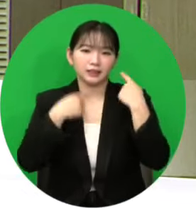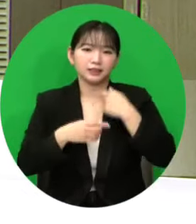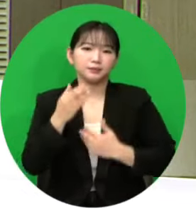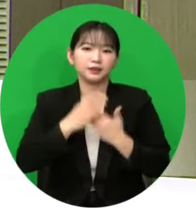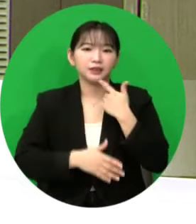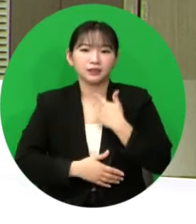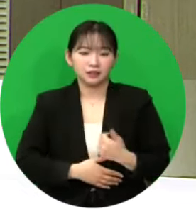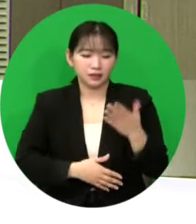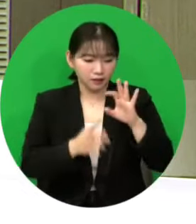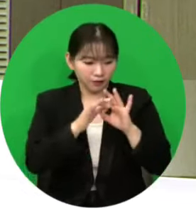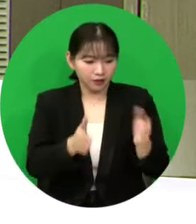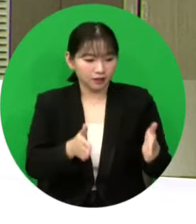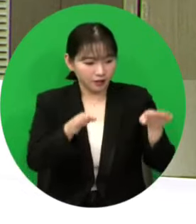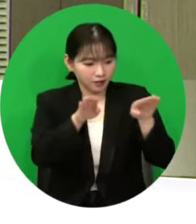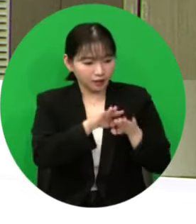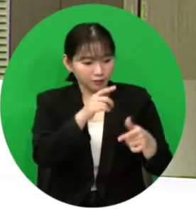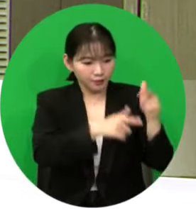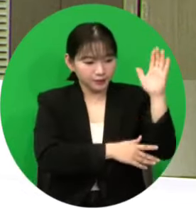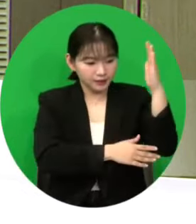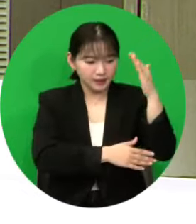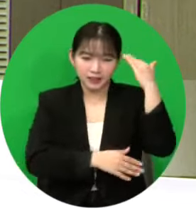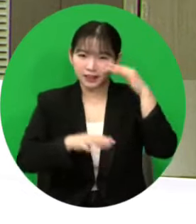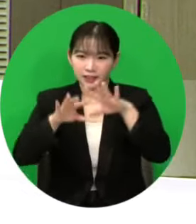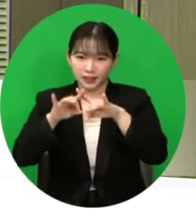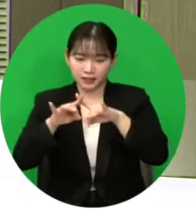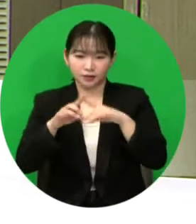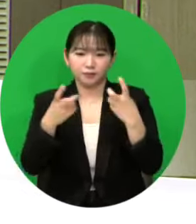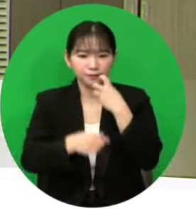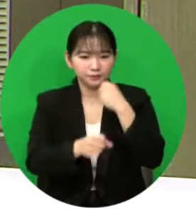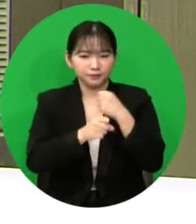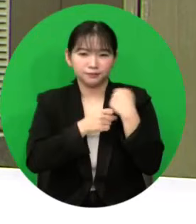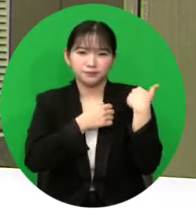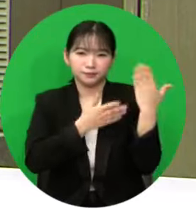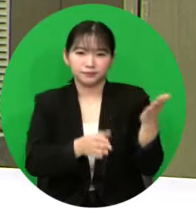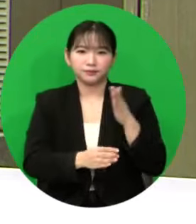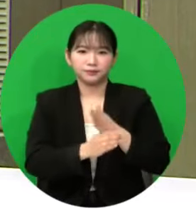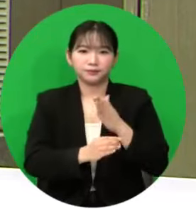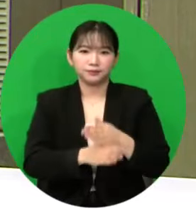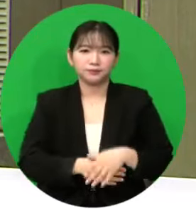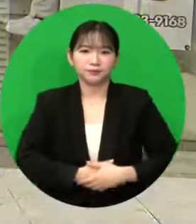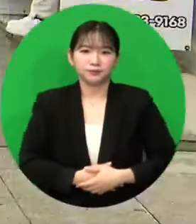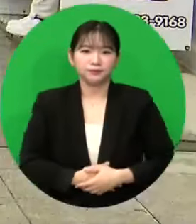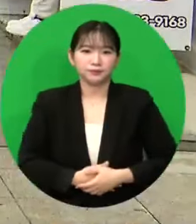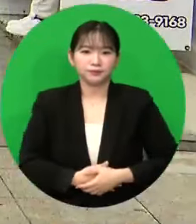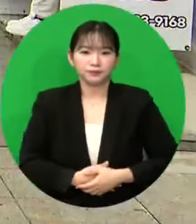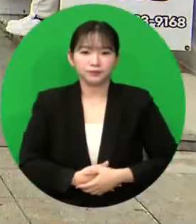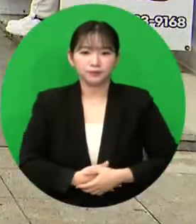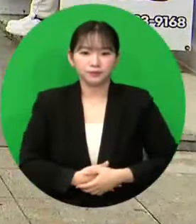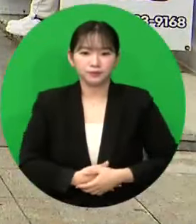목포시와 하안전은 대책 마련에 손을 놓고 있습니다. 박종호 기자입니다.